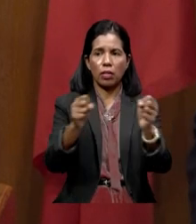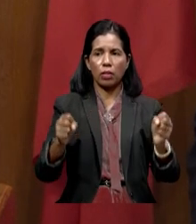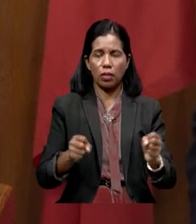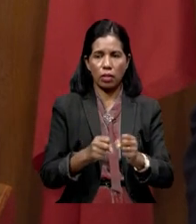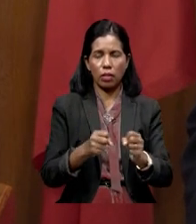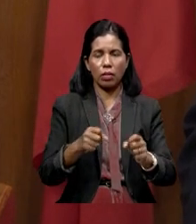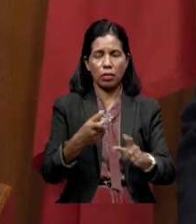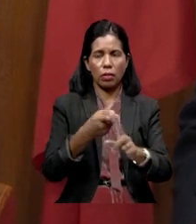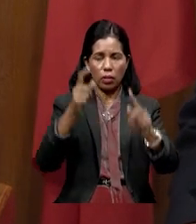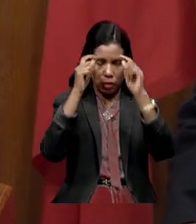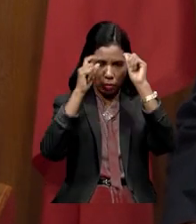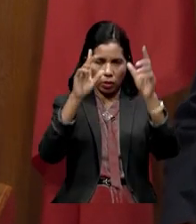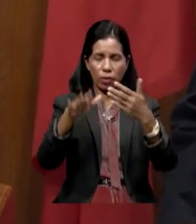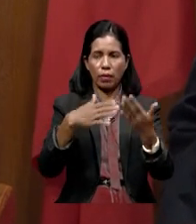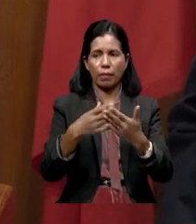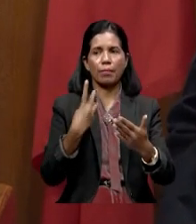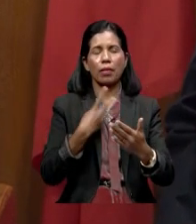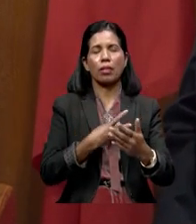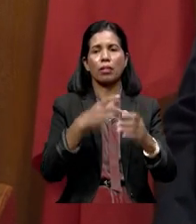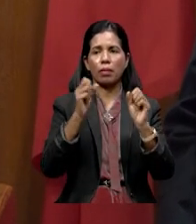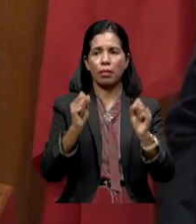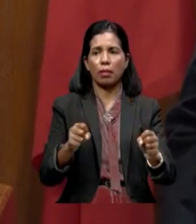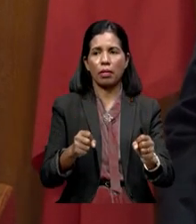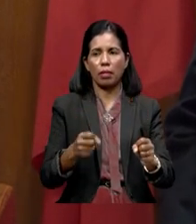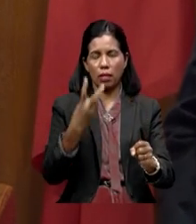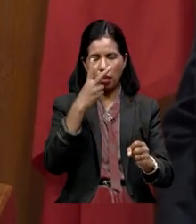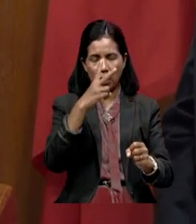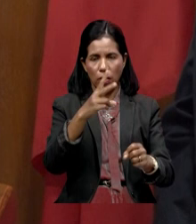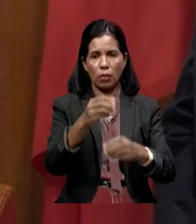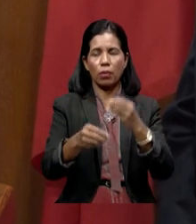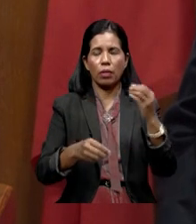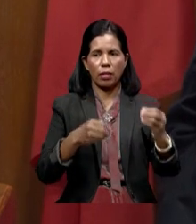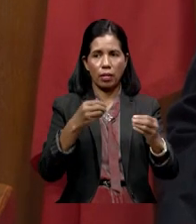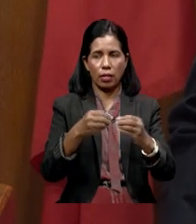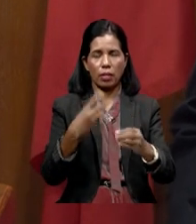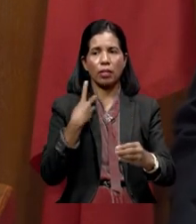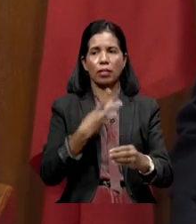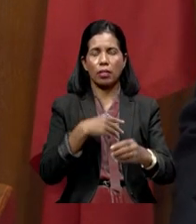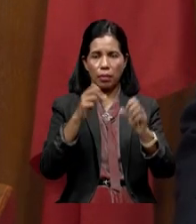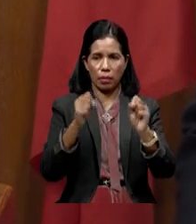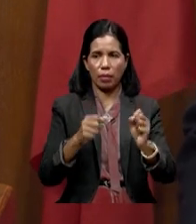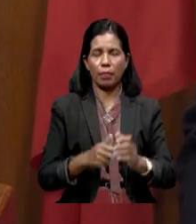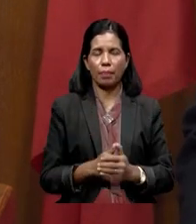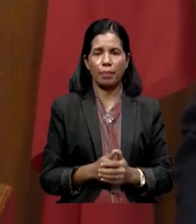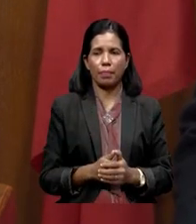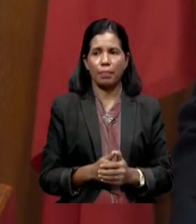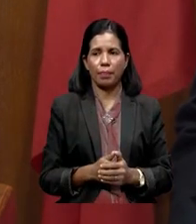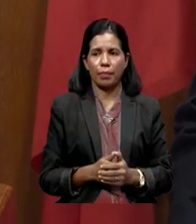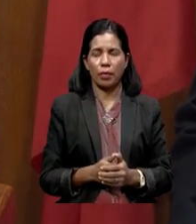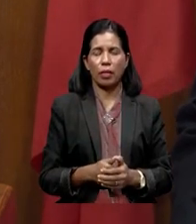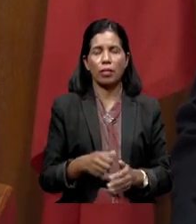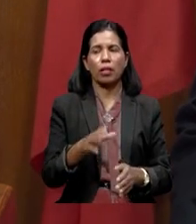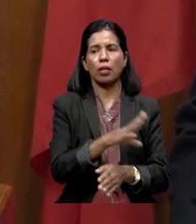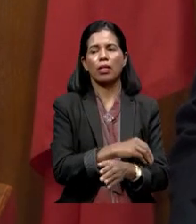tim untuk kita berkongsi pengalaman dan kita akan mengundang